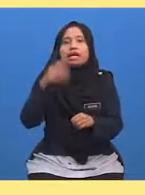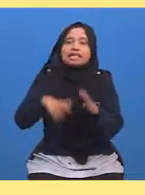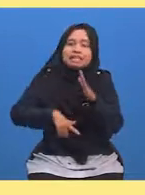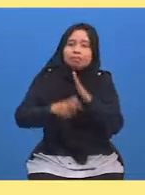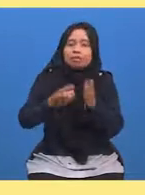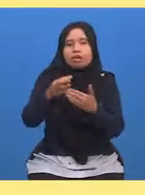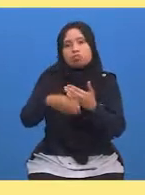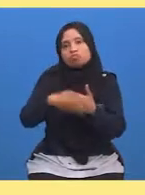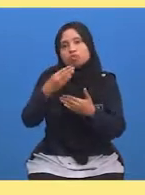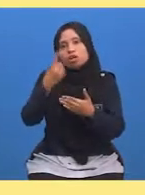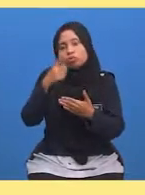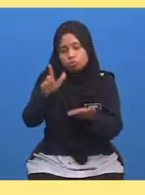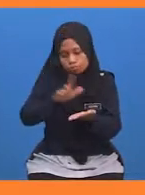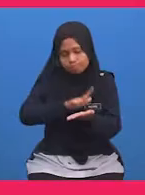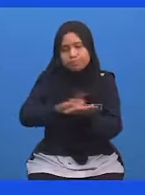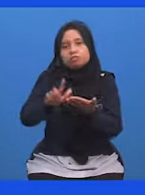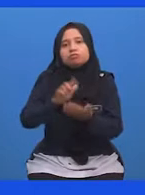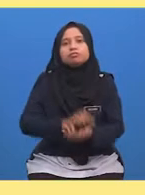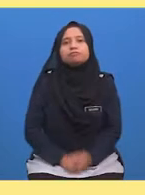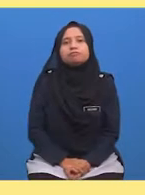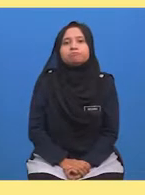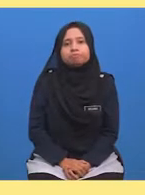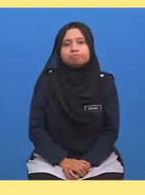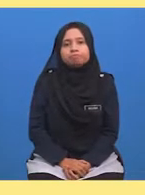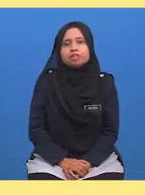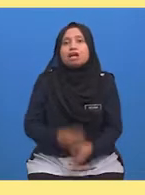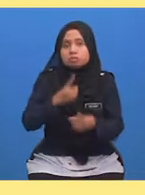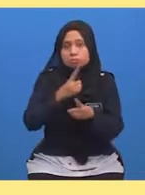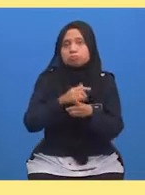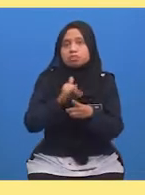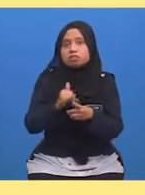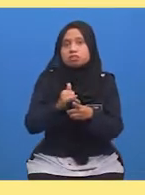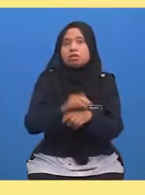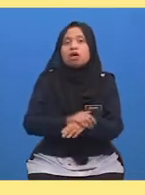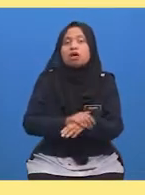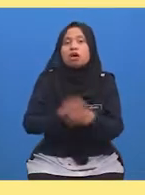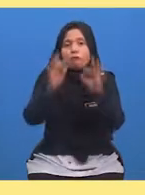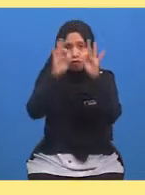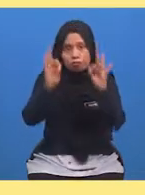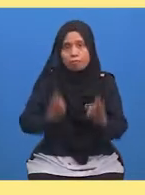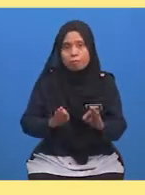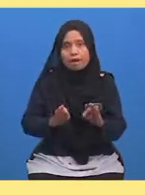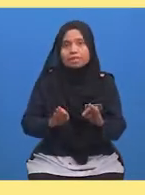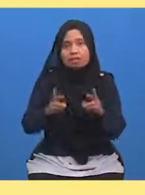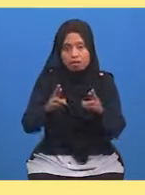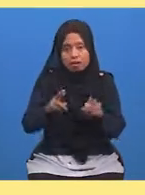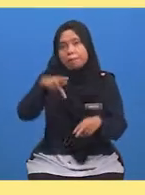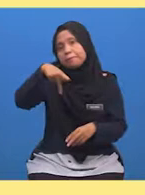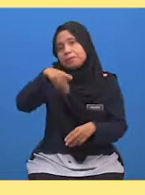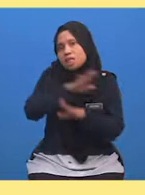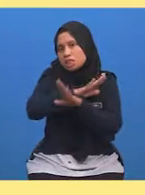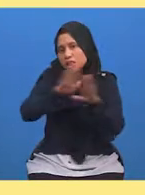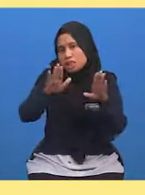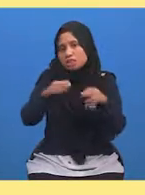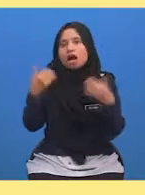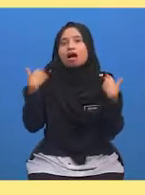mudah untuk diluluskan. Sebenarnya pelajar, format rancangan perniagaan tidak